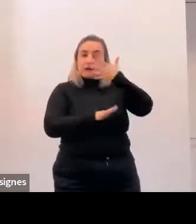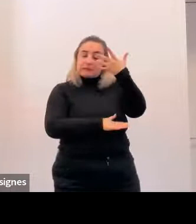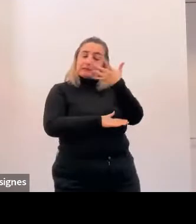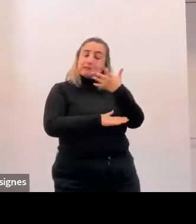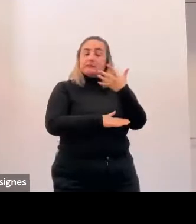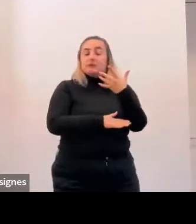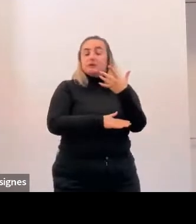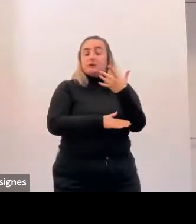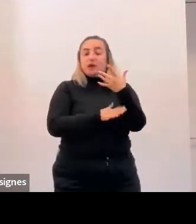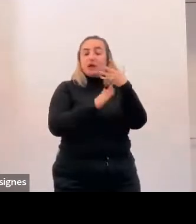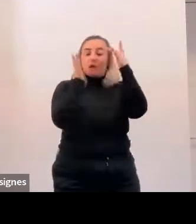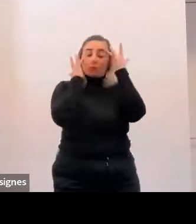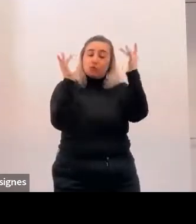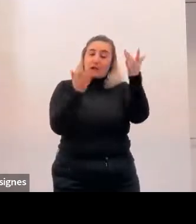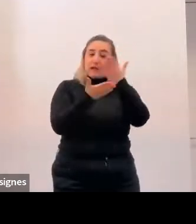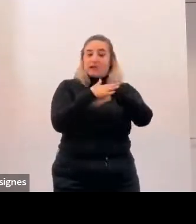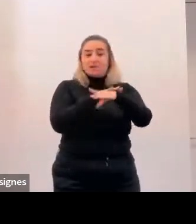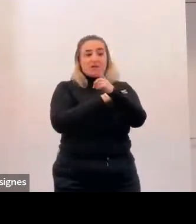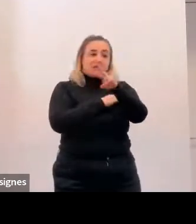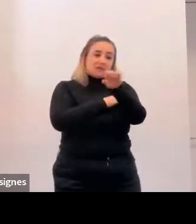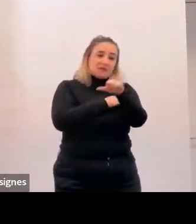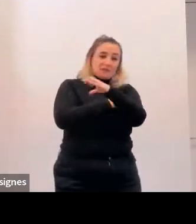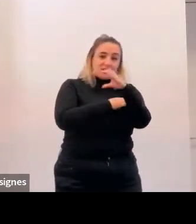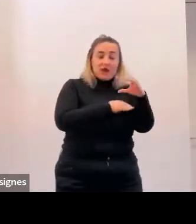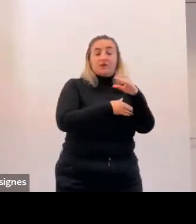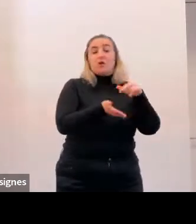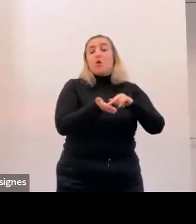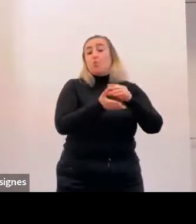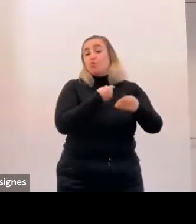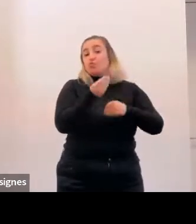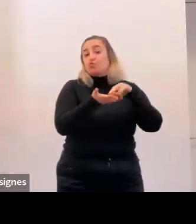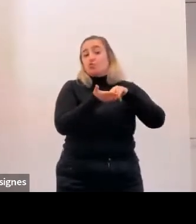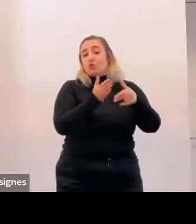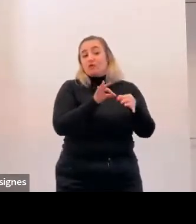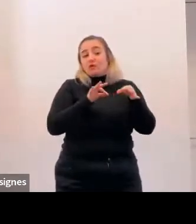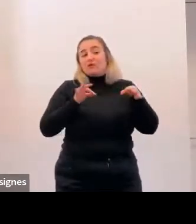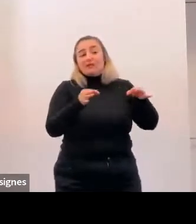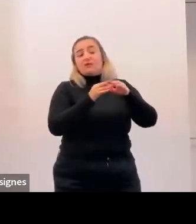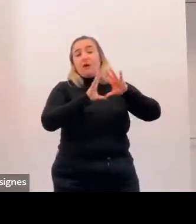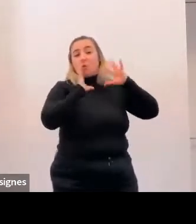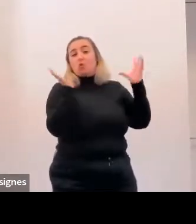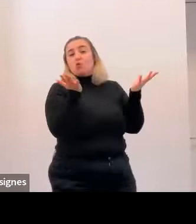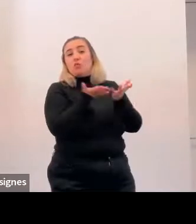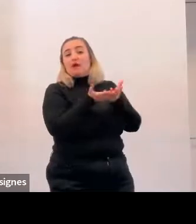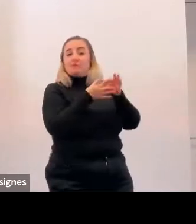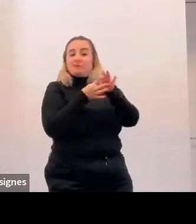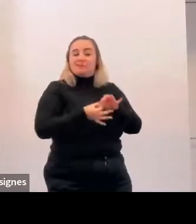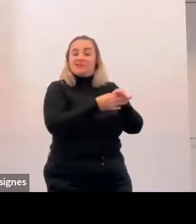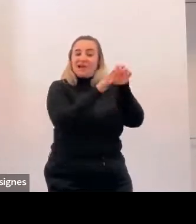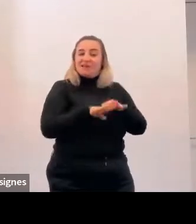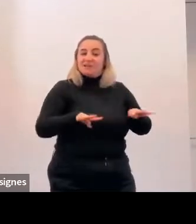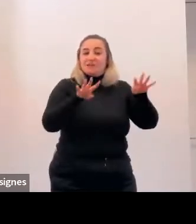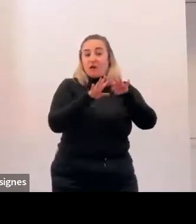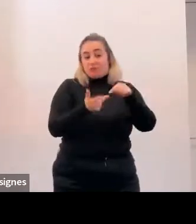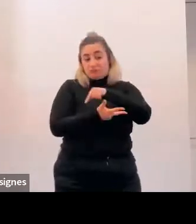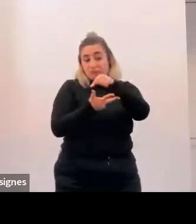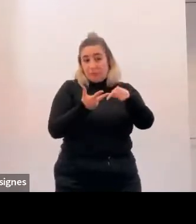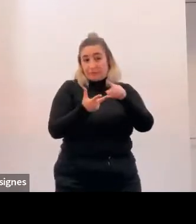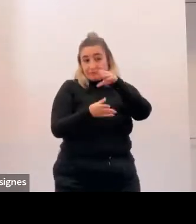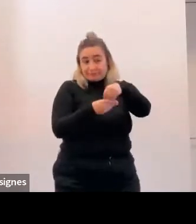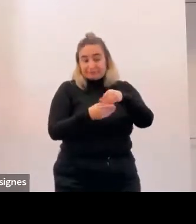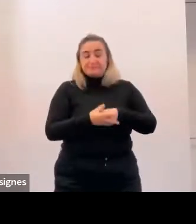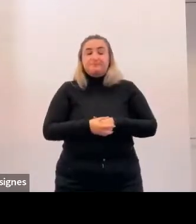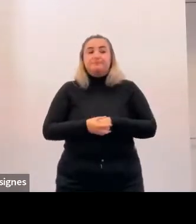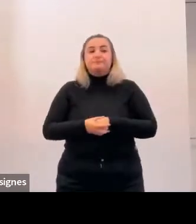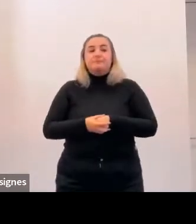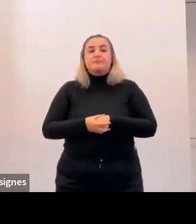et la DRAC, Convention territoriale globale avec la CAF. Du point de vue de l'organisation